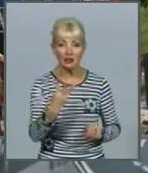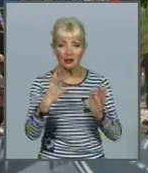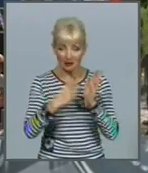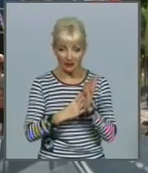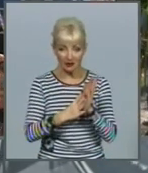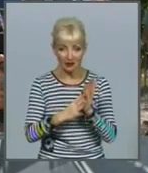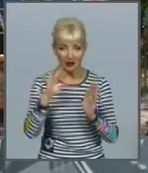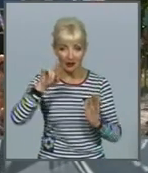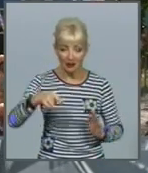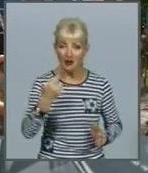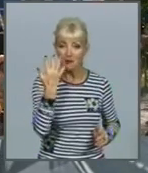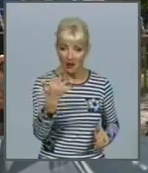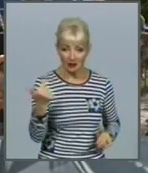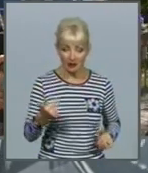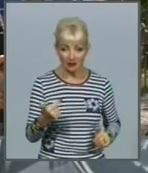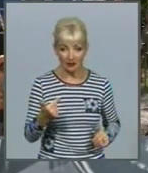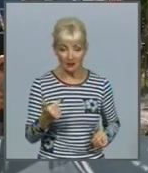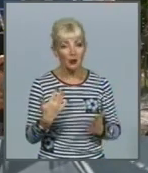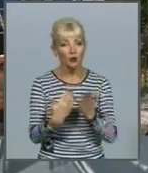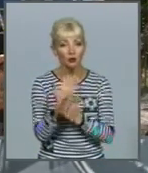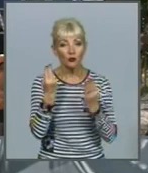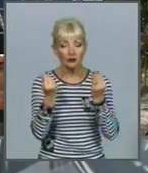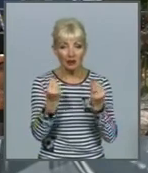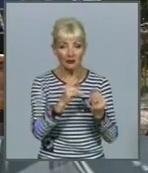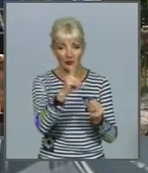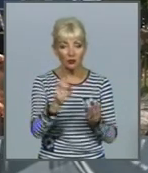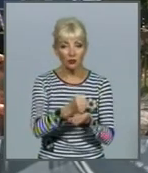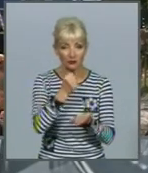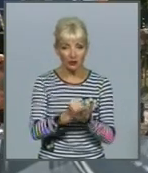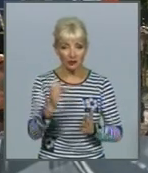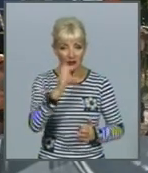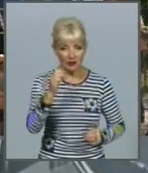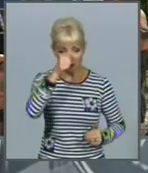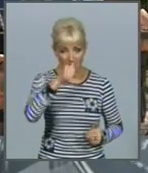1539,5 гривен. Новый тариф, который утвержден в сентябре месяце, составляет